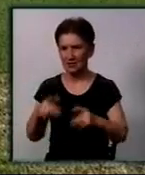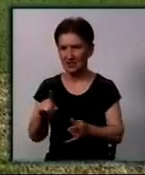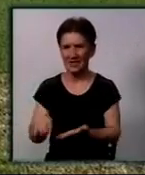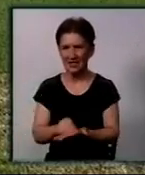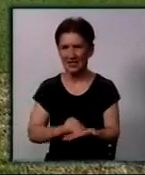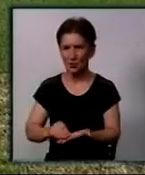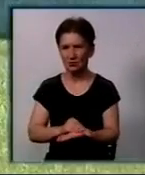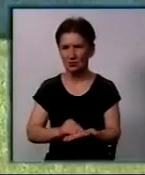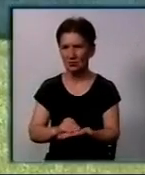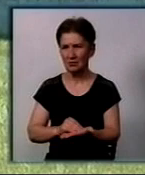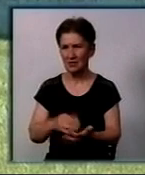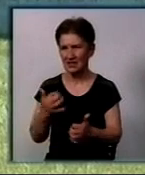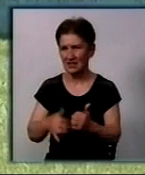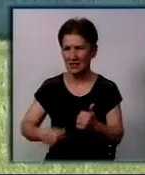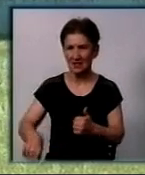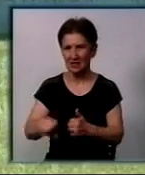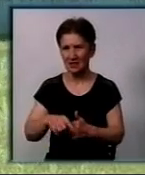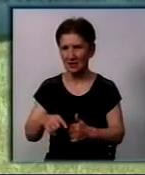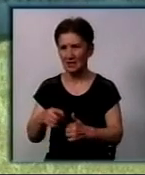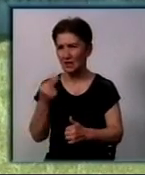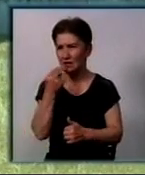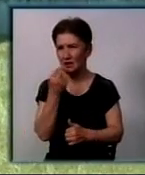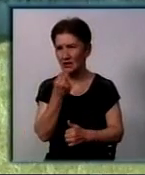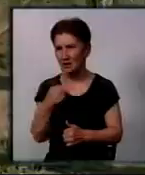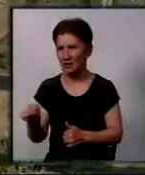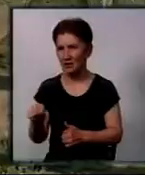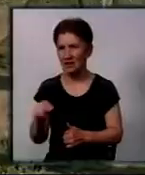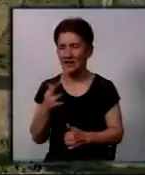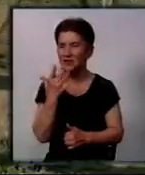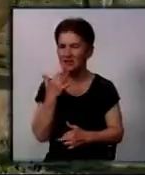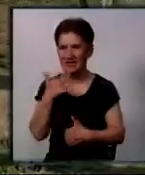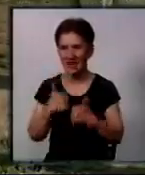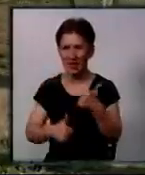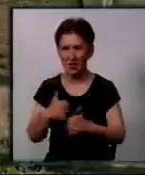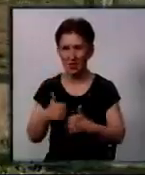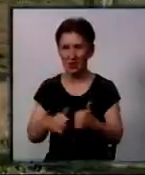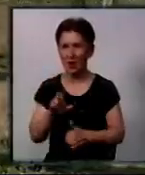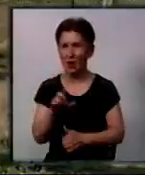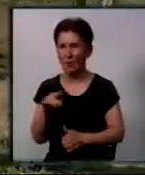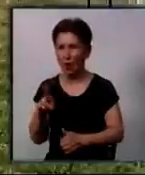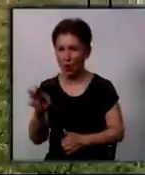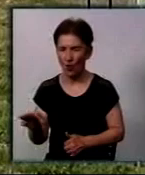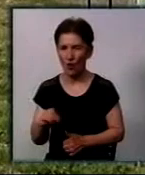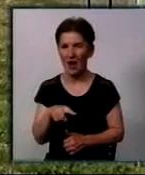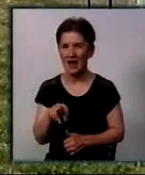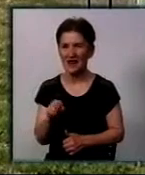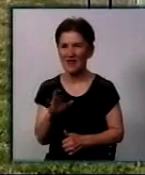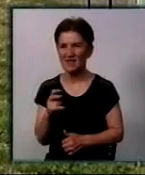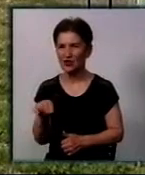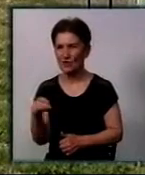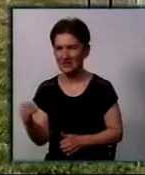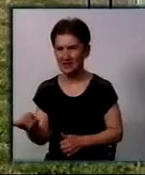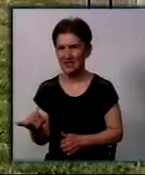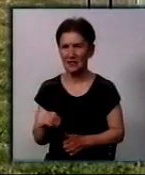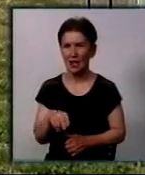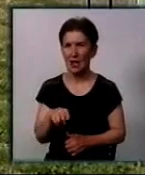тренувального режиму. Серед цих бейсболістів – кращі гравці національних змагань Андрій Бойко, Богдан Левандовський та